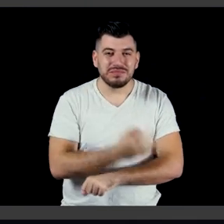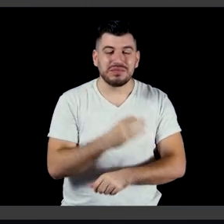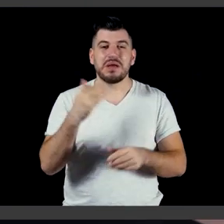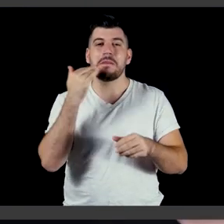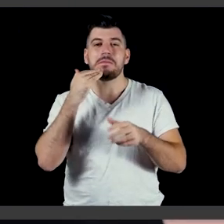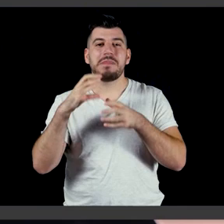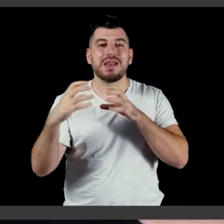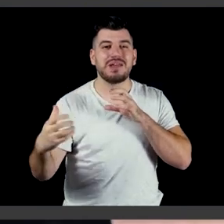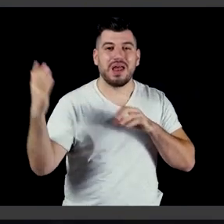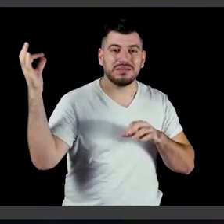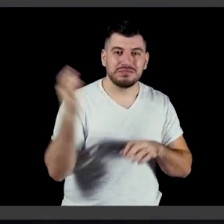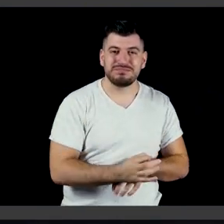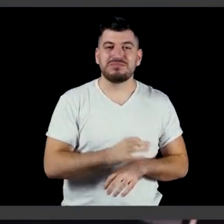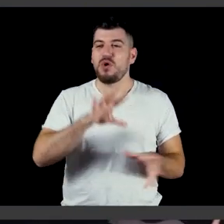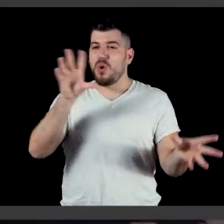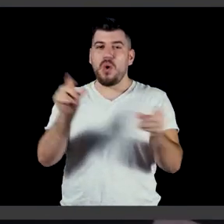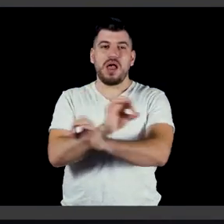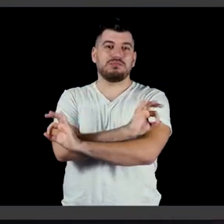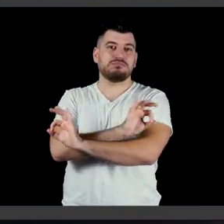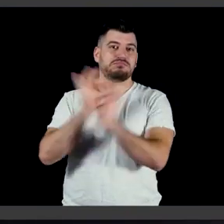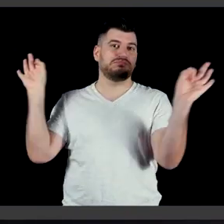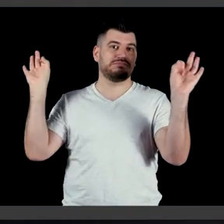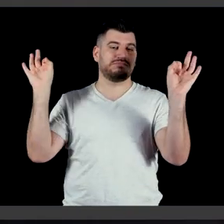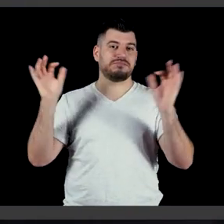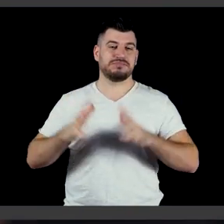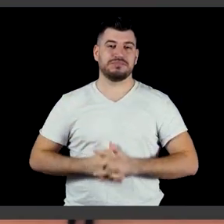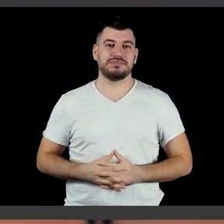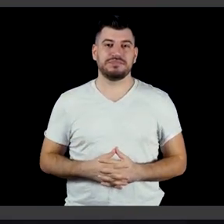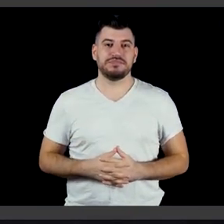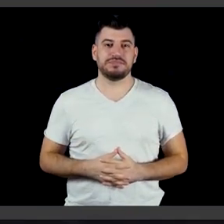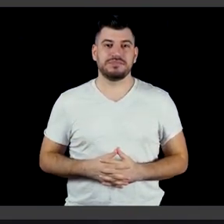μελιτζάνα είναι τέλεια, όλα είναι τέλεια.